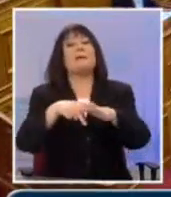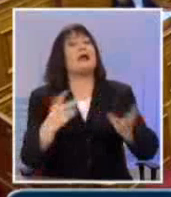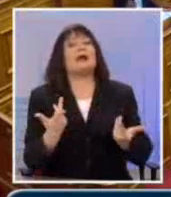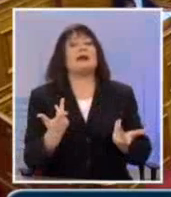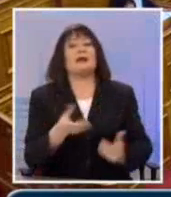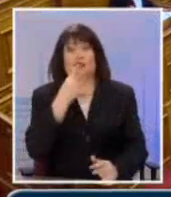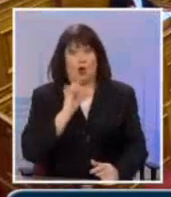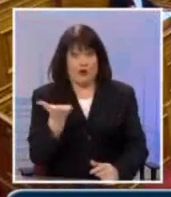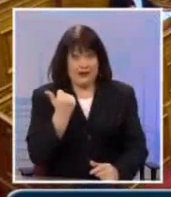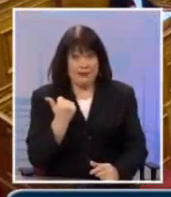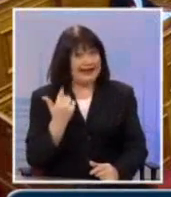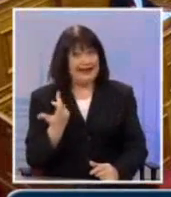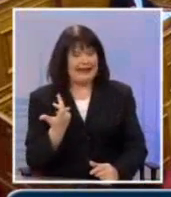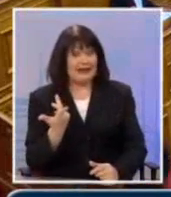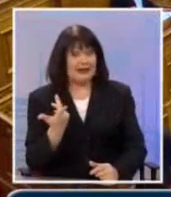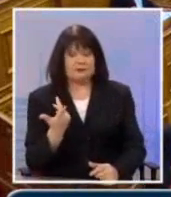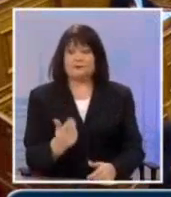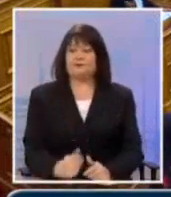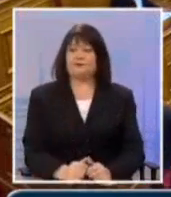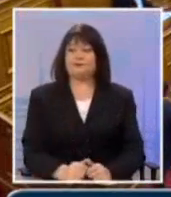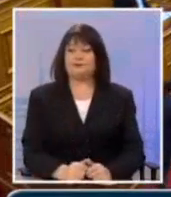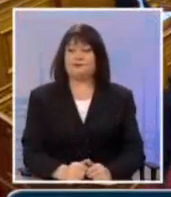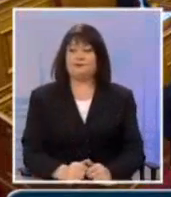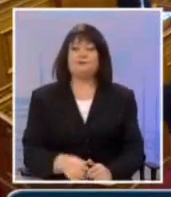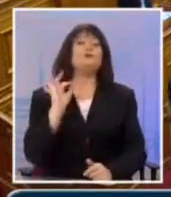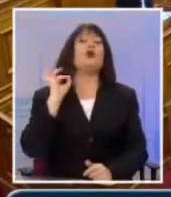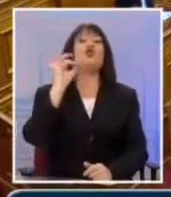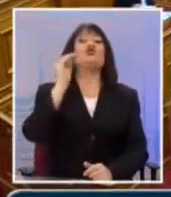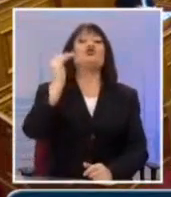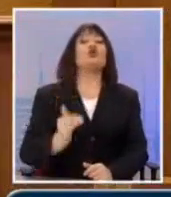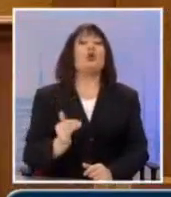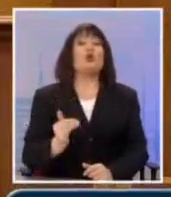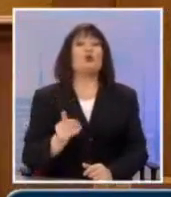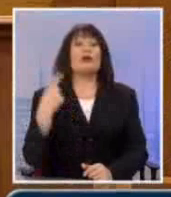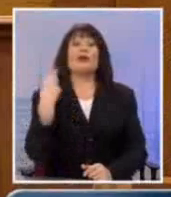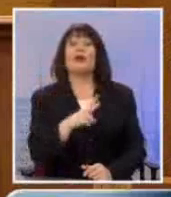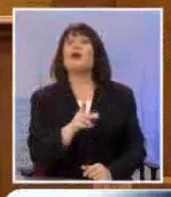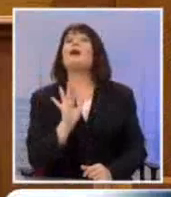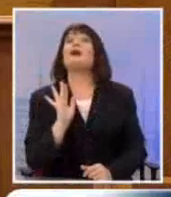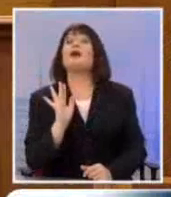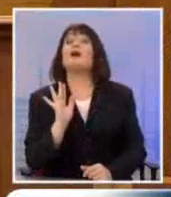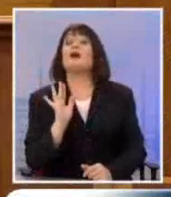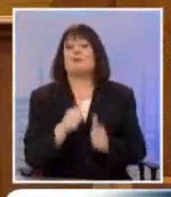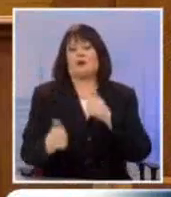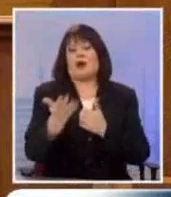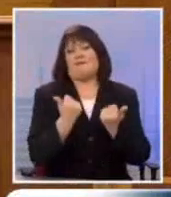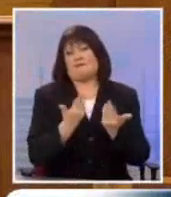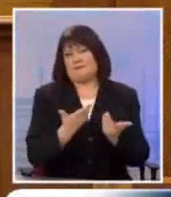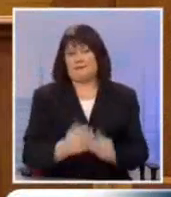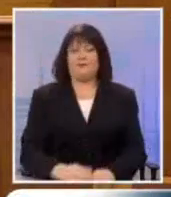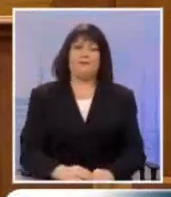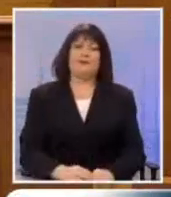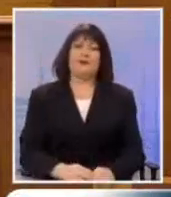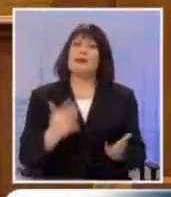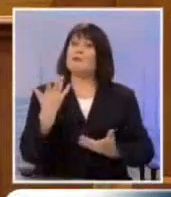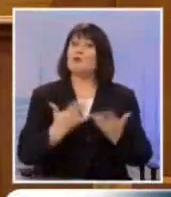δεν υπάρχει για αυτούς τους κοινωνικούς στόχους, για ακριβώς επειδή δεν είναι για σας προτεραιότητα. Ο